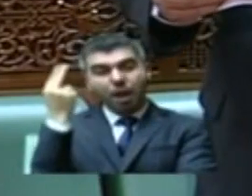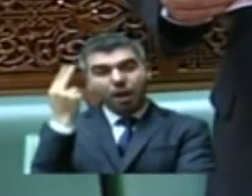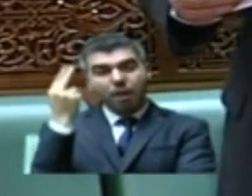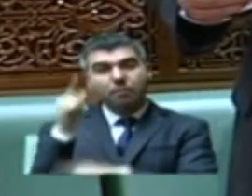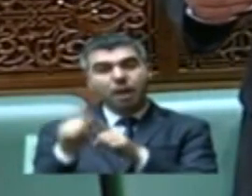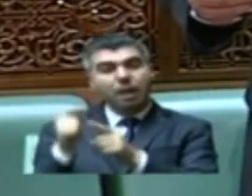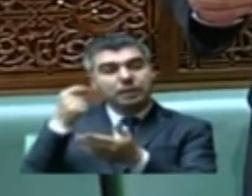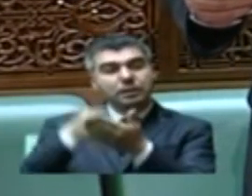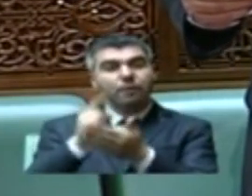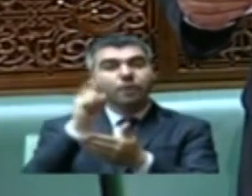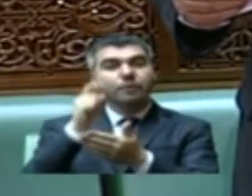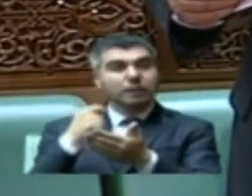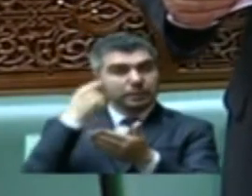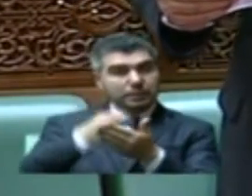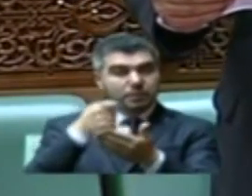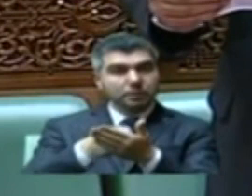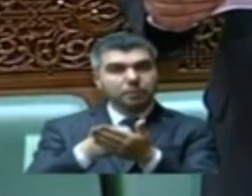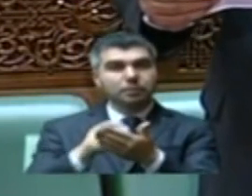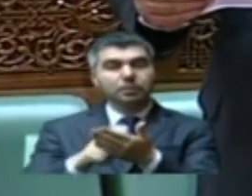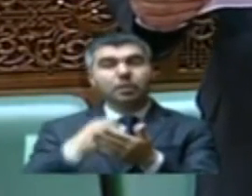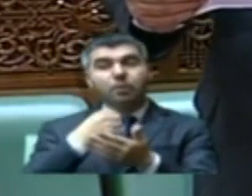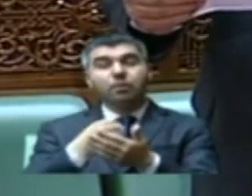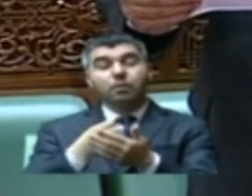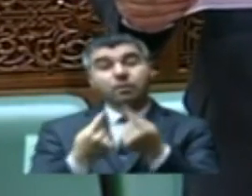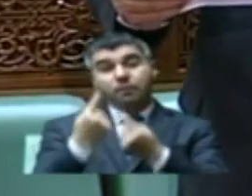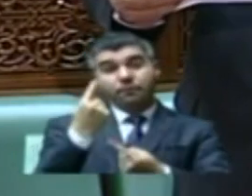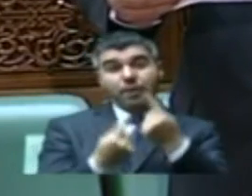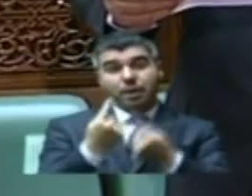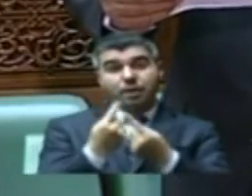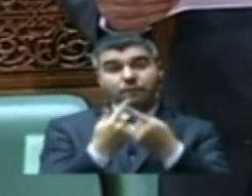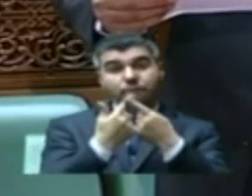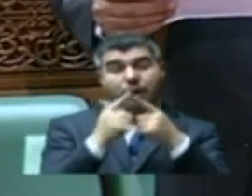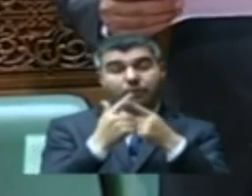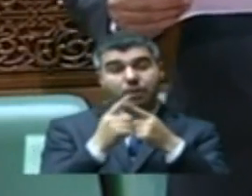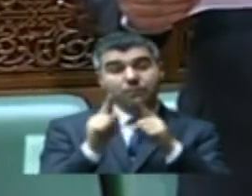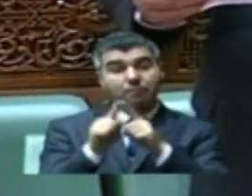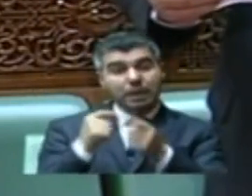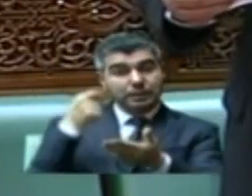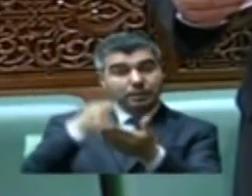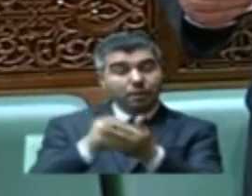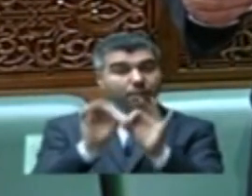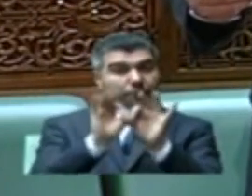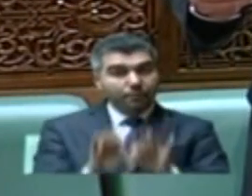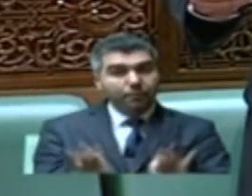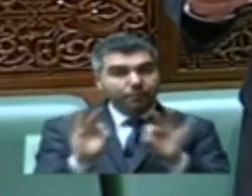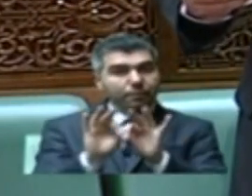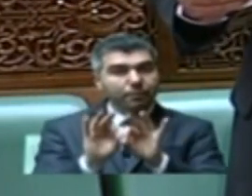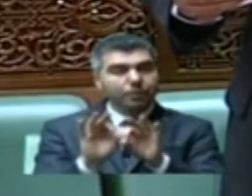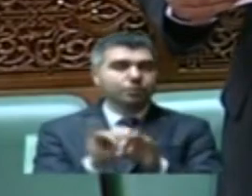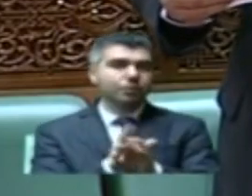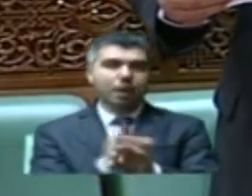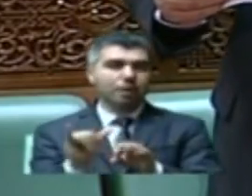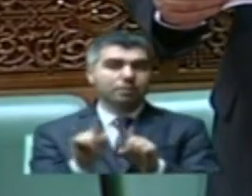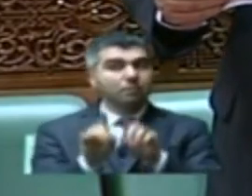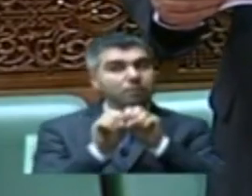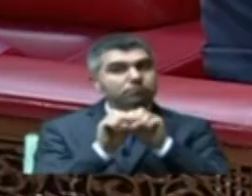المنحة الجامعية. فهل يعني هذا السيد الوزير المحترم قرار التراجع عن من هذه المنحة في وقت نتطلع جميعا إلى